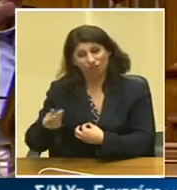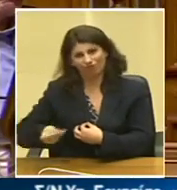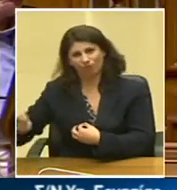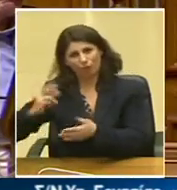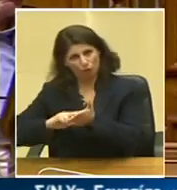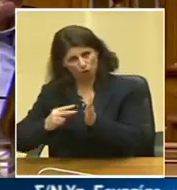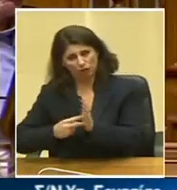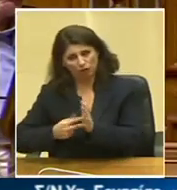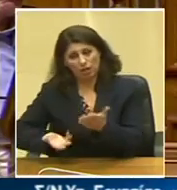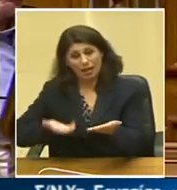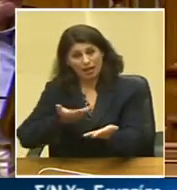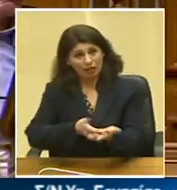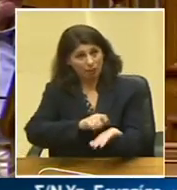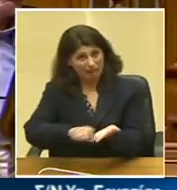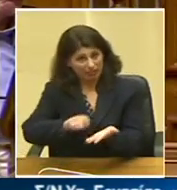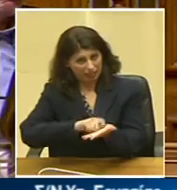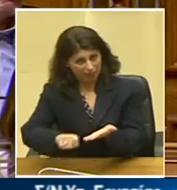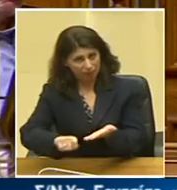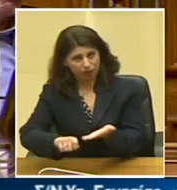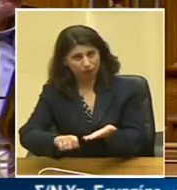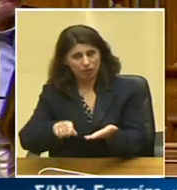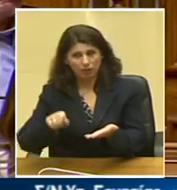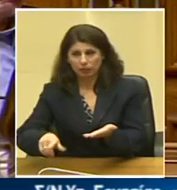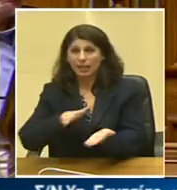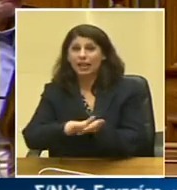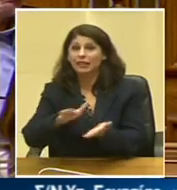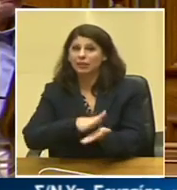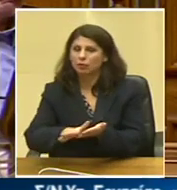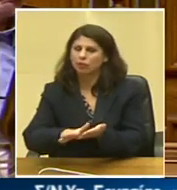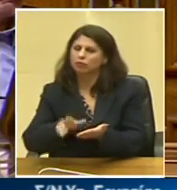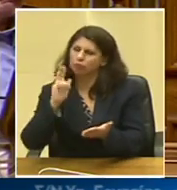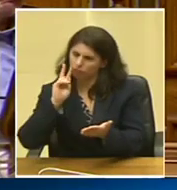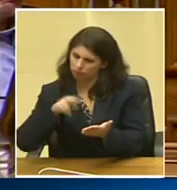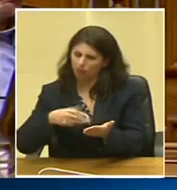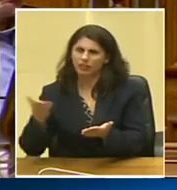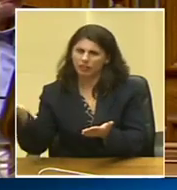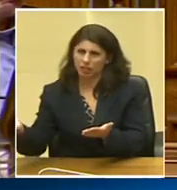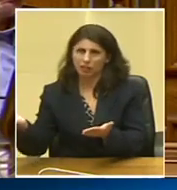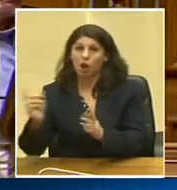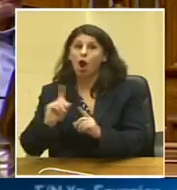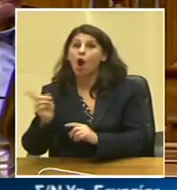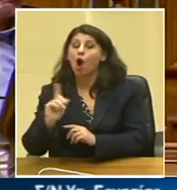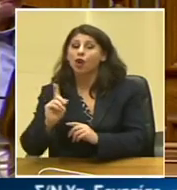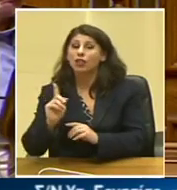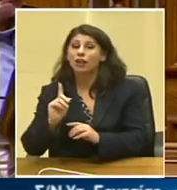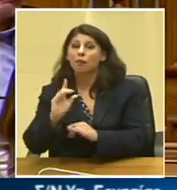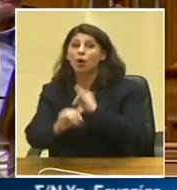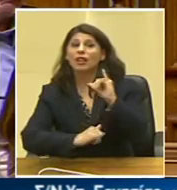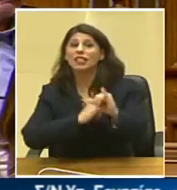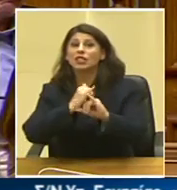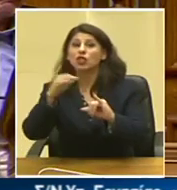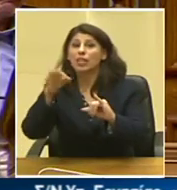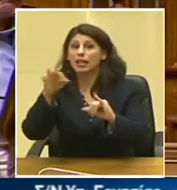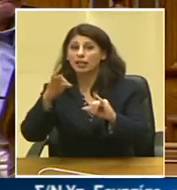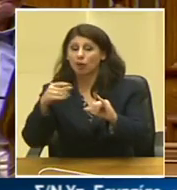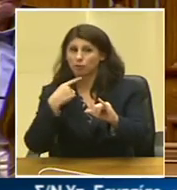Καταθέτω στα πρακτικά την εκτύπωση, την οποία θα βρείτε κι εσείς, όχι από κάποιο site, όπως